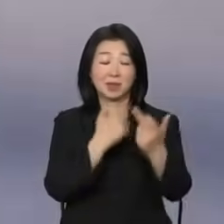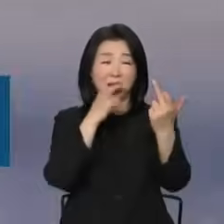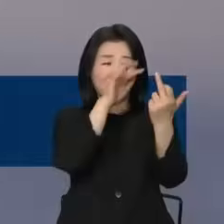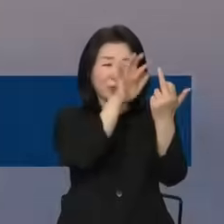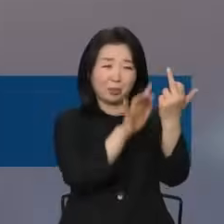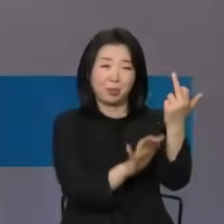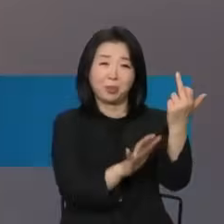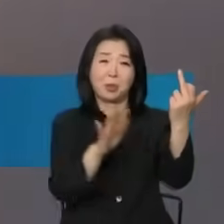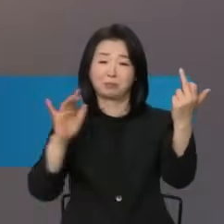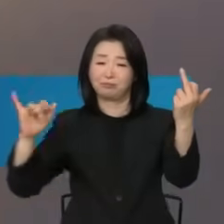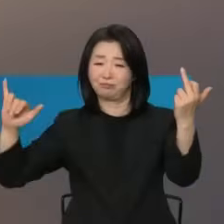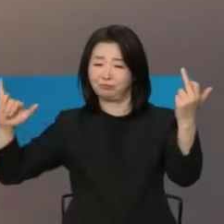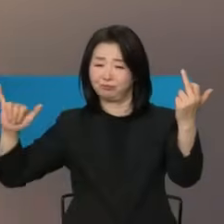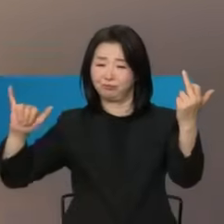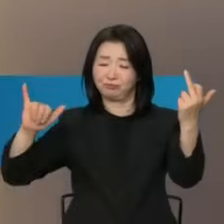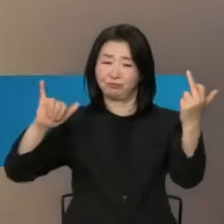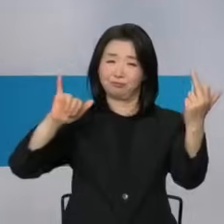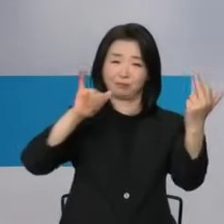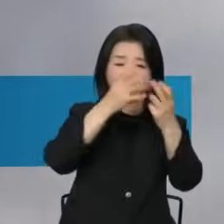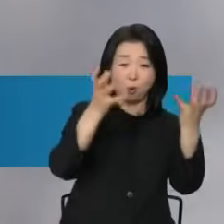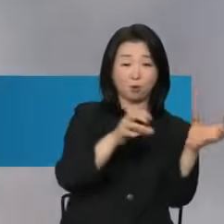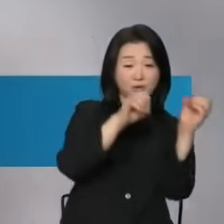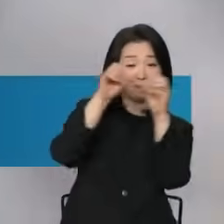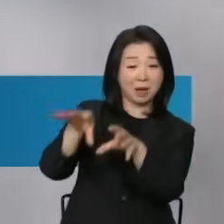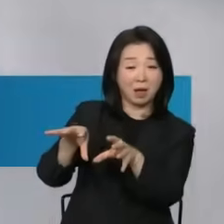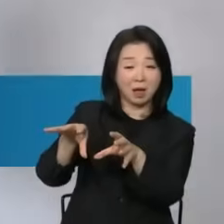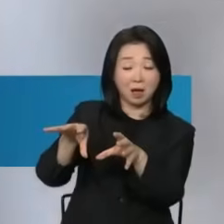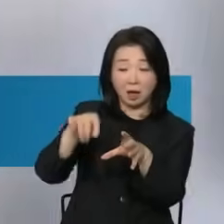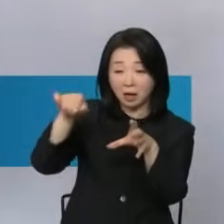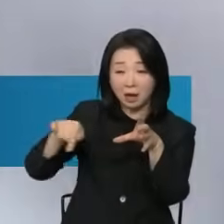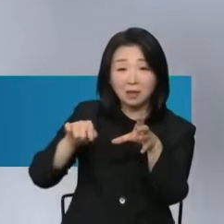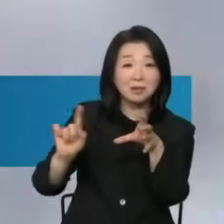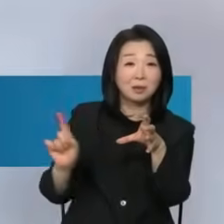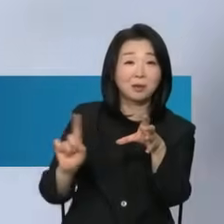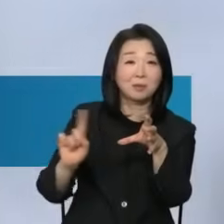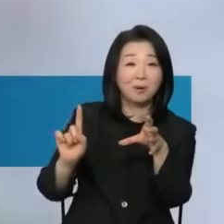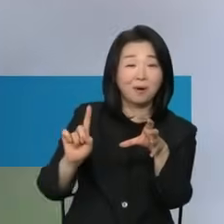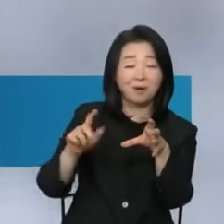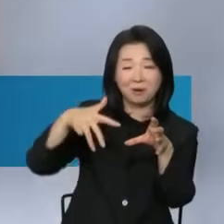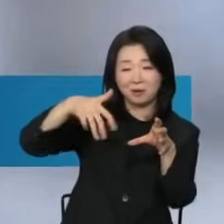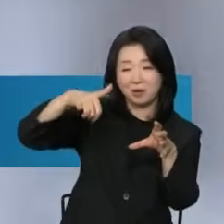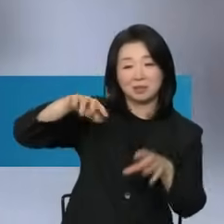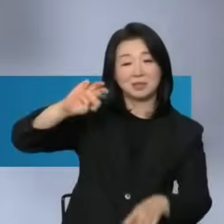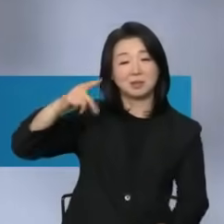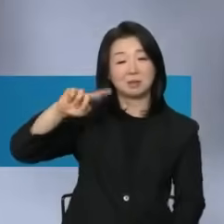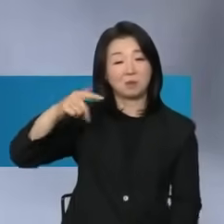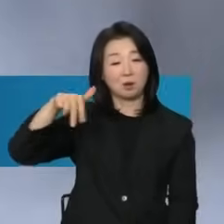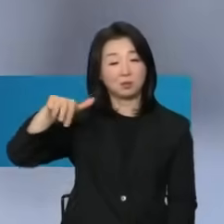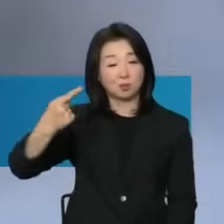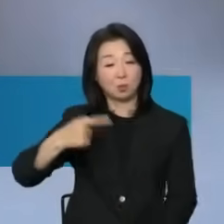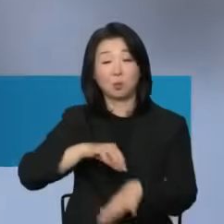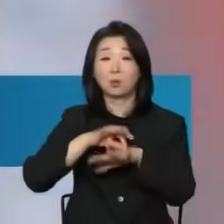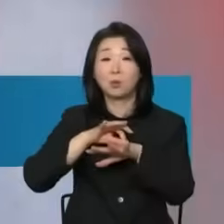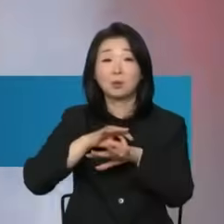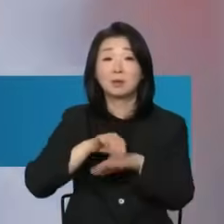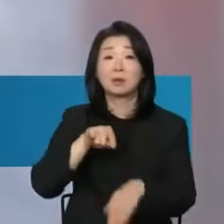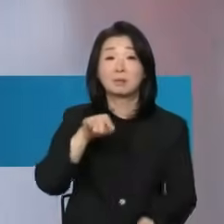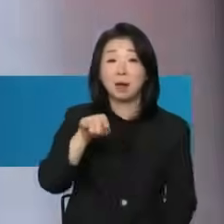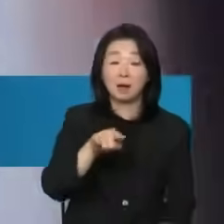경비행기가 커다란 봉투를 떨어뜨립니다. 봉투 안에 들어있는 건 바로 칠면조국입니다. 현지